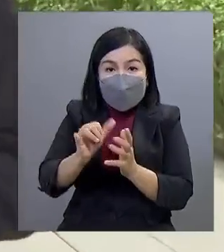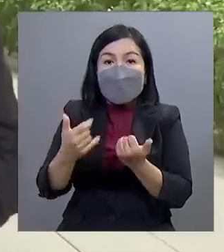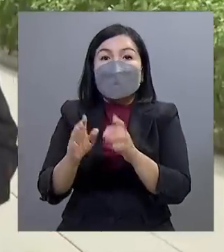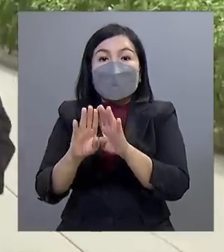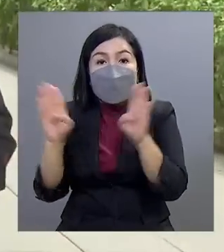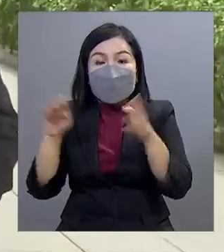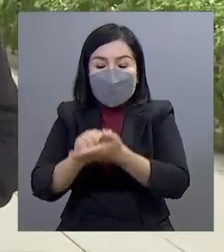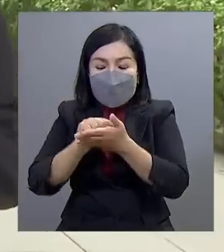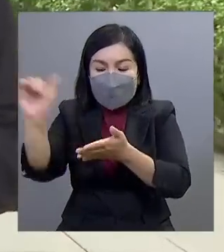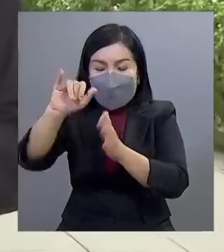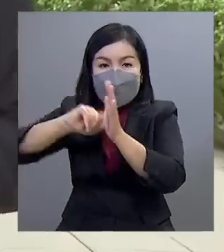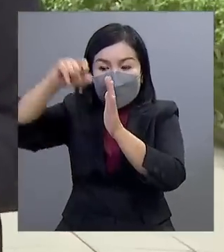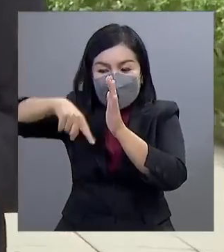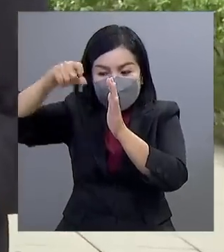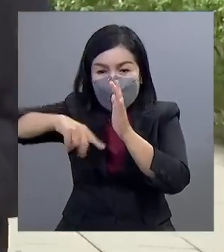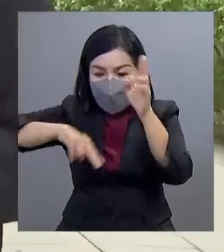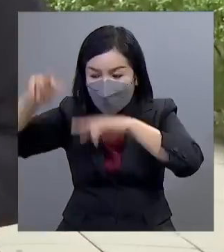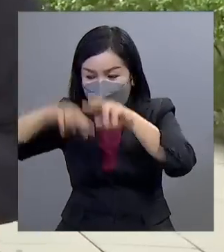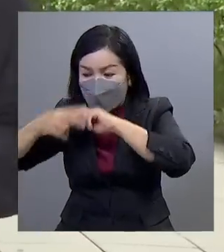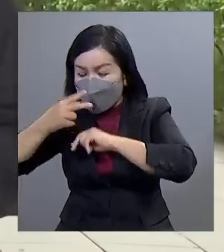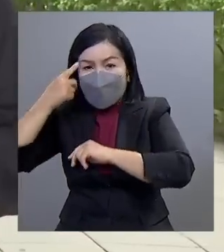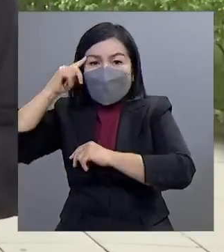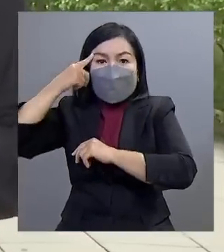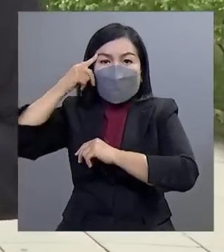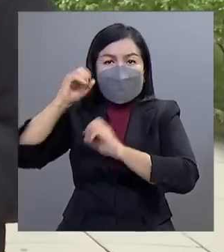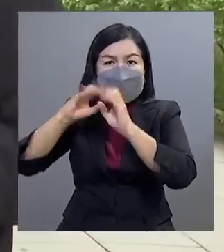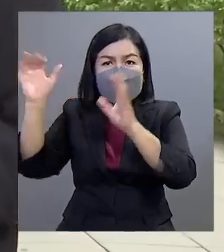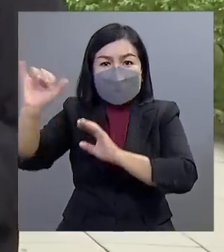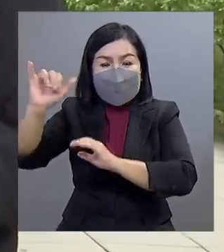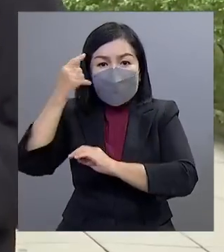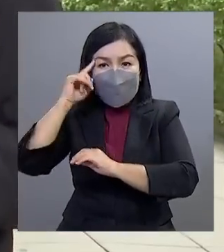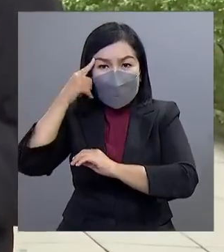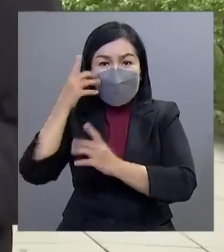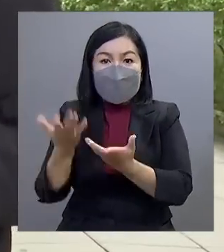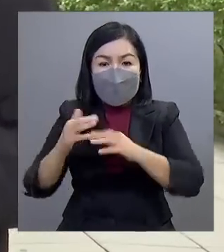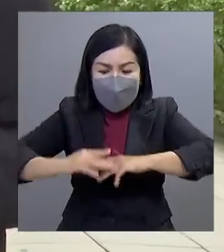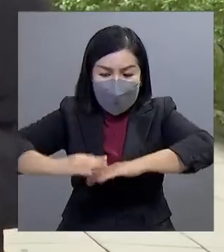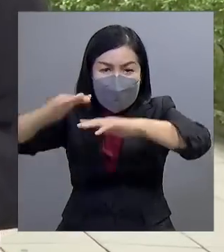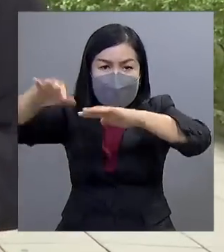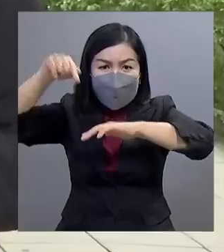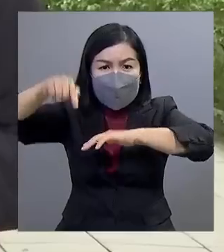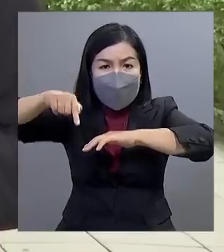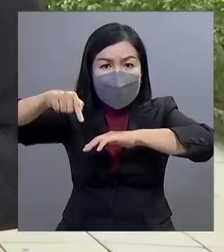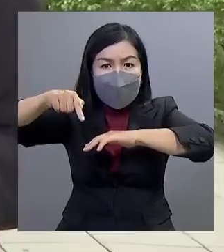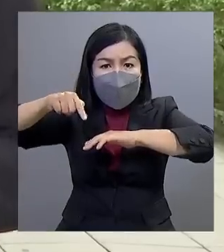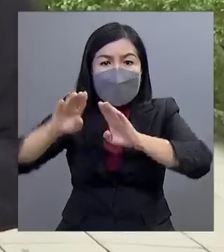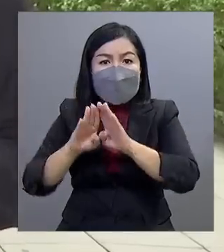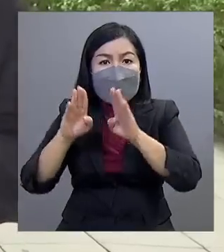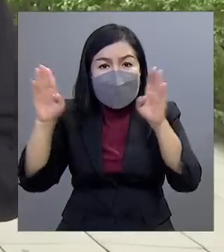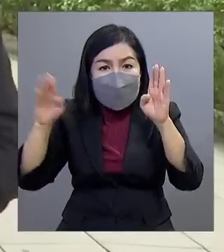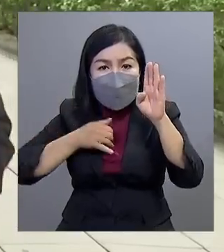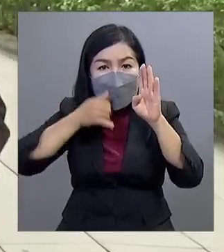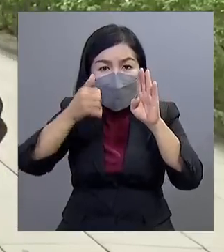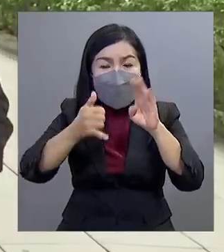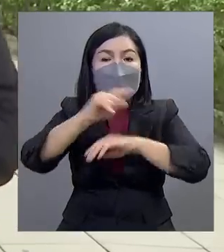อมบำรุงแบบนี้ก็บอกว่ายังไม่ทราบแน่ชัดเหมือนกันนะคะว่าบันไดเลื่อนเฉพาะตรงจุดนี้นั้นจะเปิดใช้บริการได้ในช่วงเวล